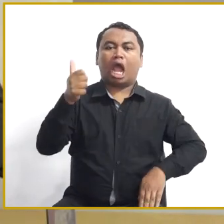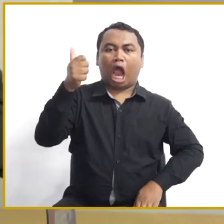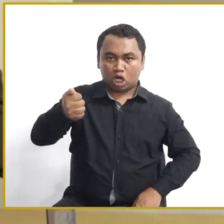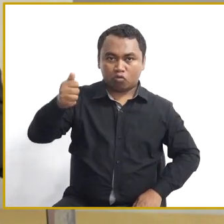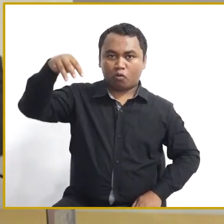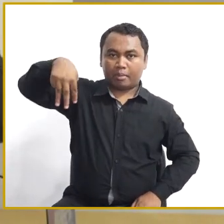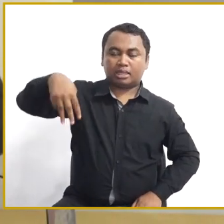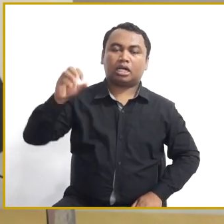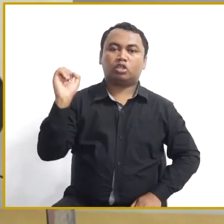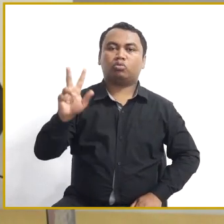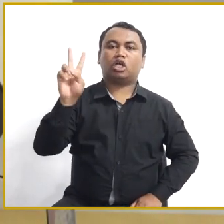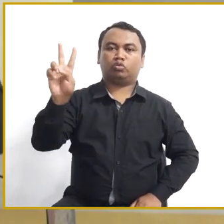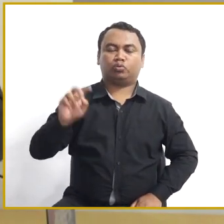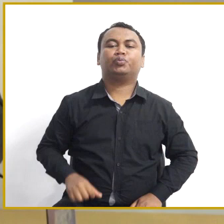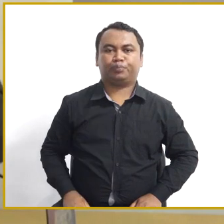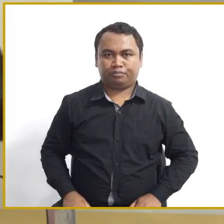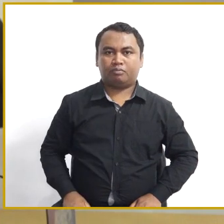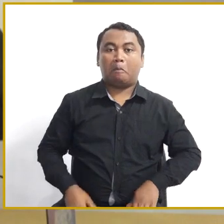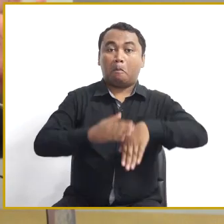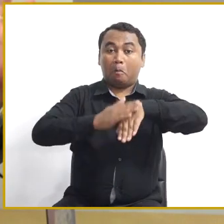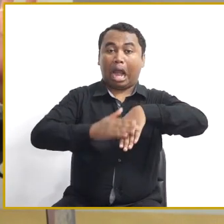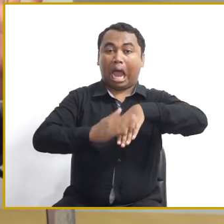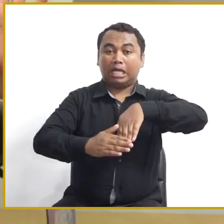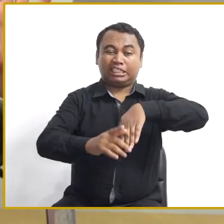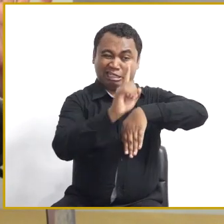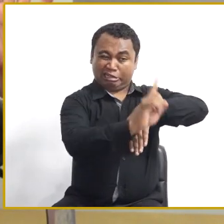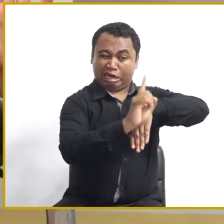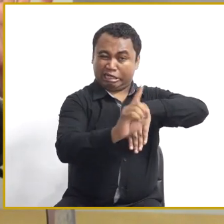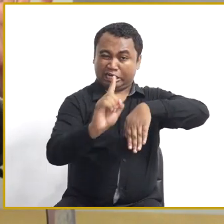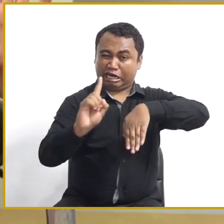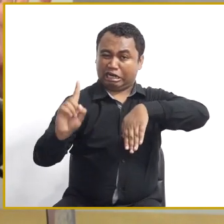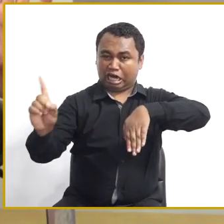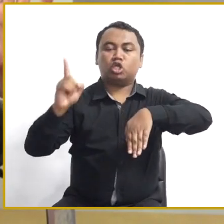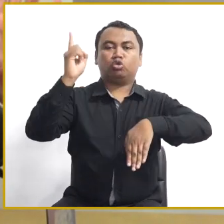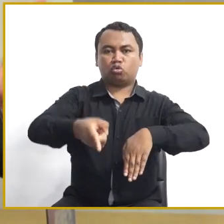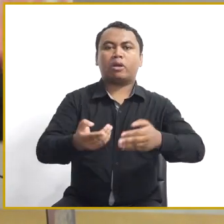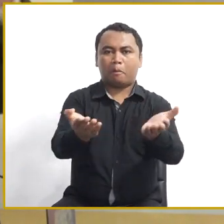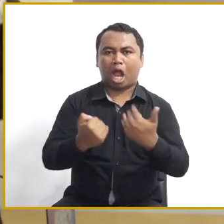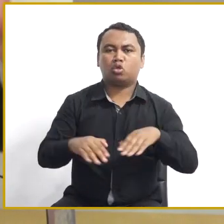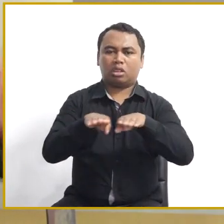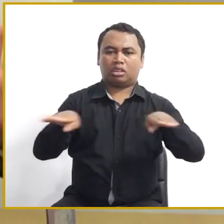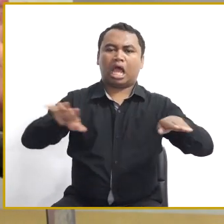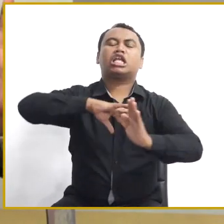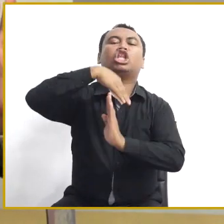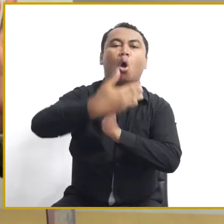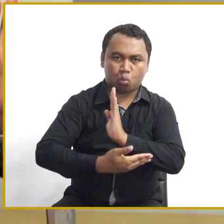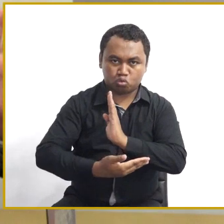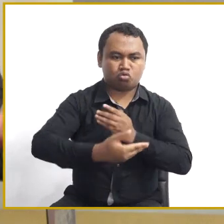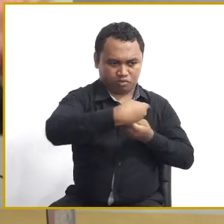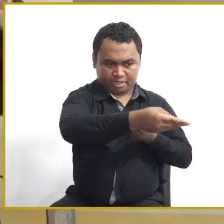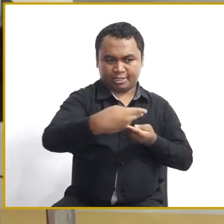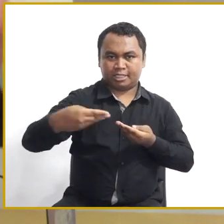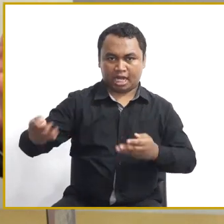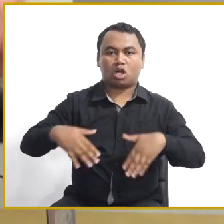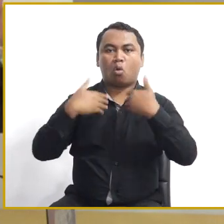toratro 1000 m², izany hoe 500 ny tany eto Madagasikara, dia zaraina ho